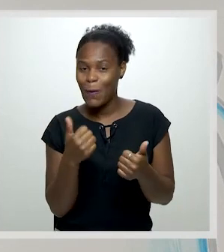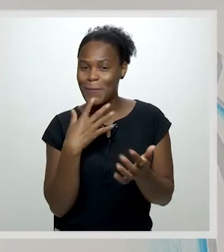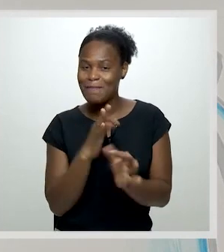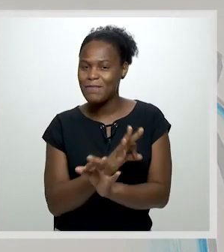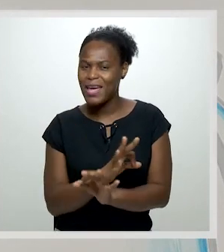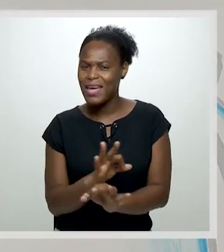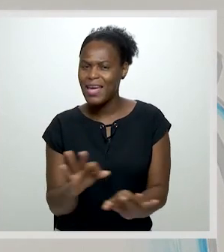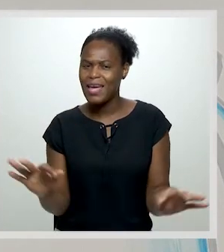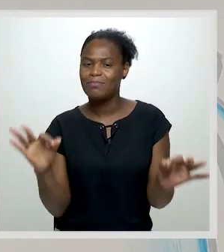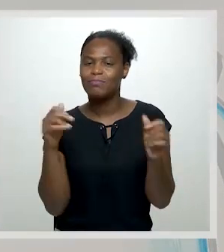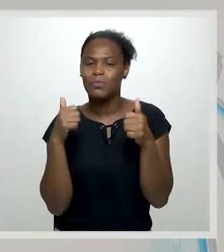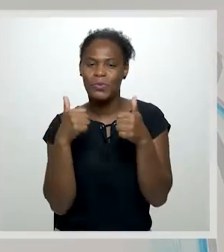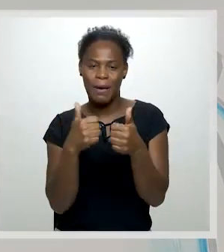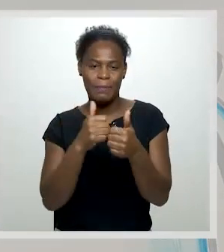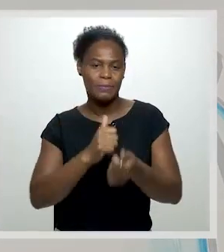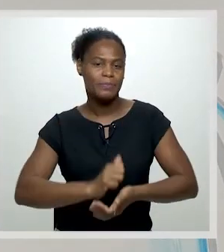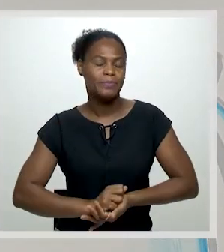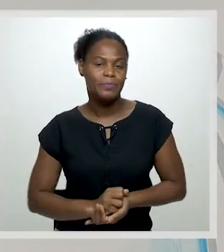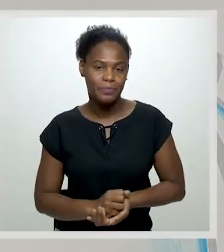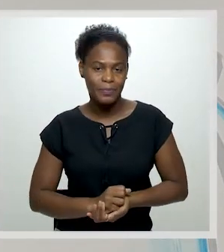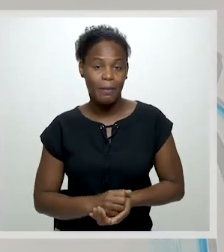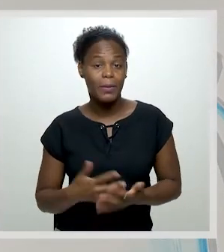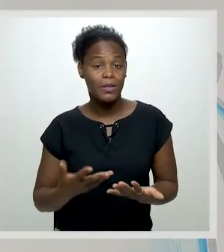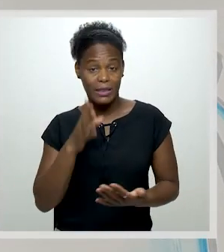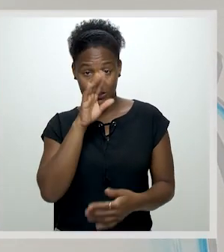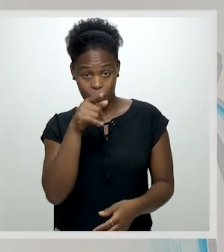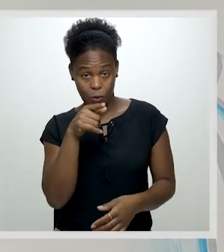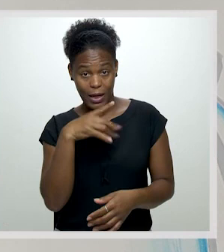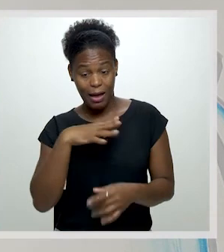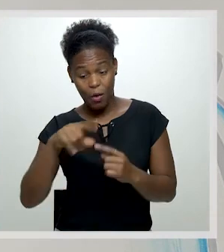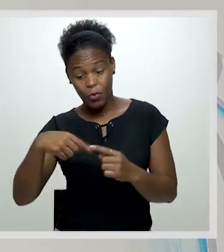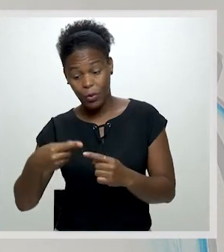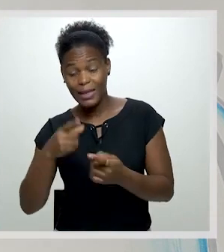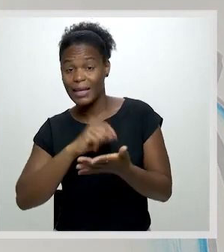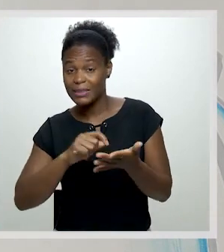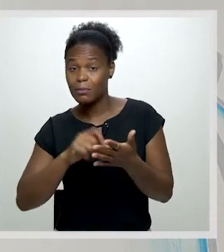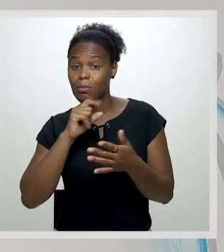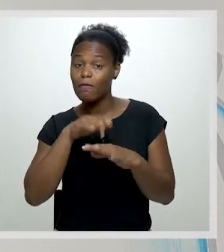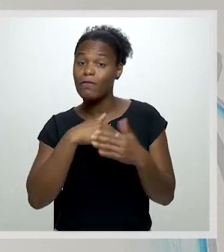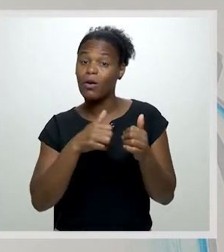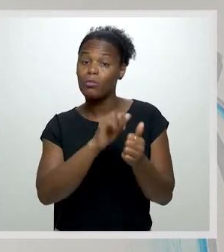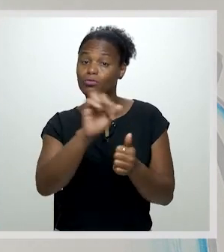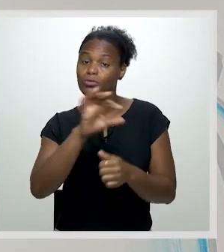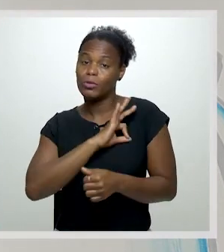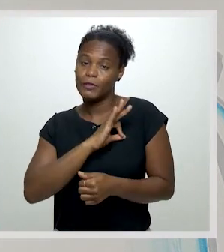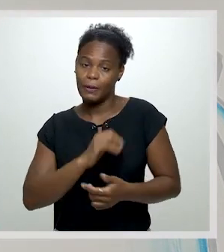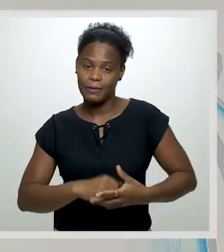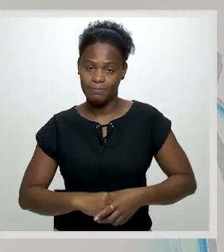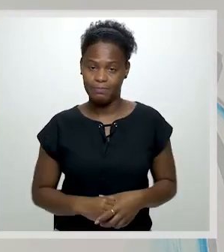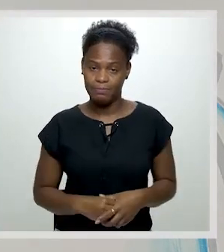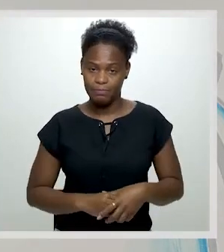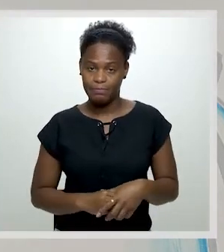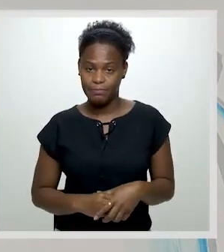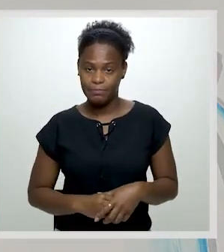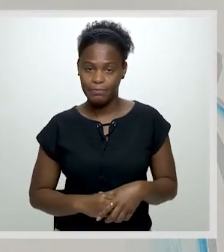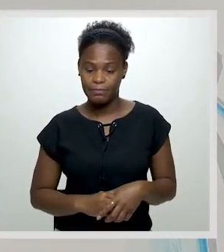Très bien. Alors, si tu veux faire d'autres exercices, tu pourras les faire avec ton professeur. Passons au